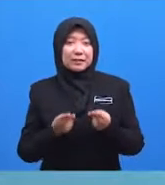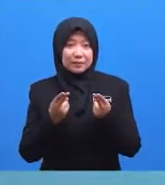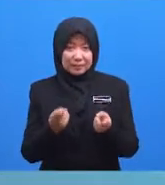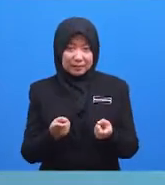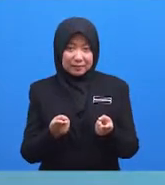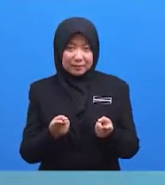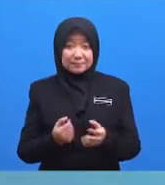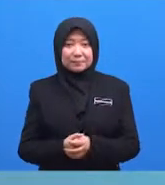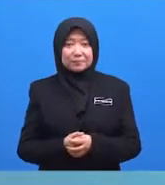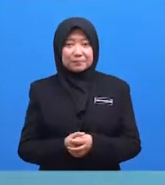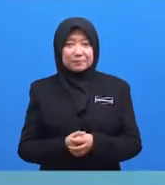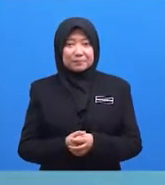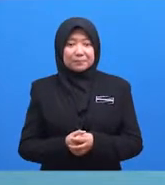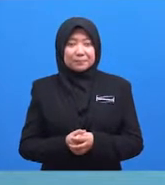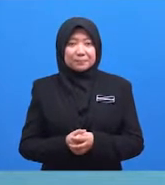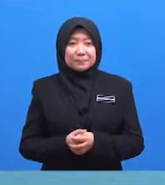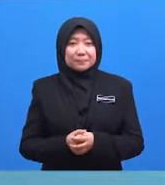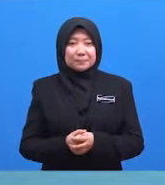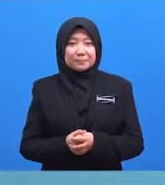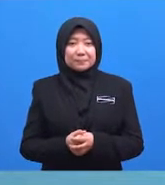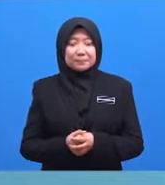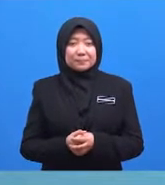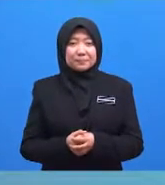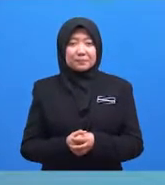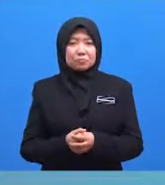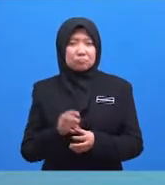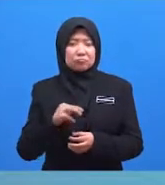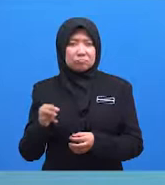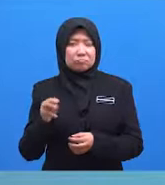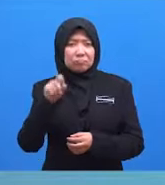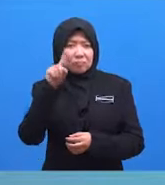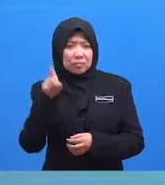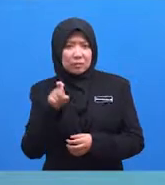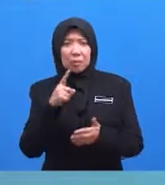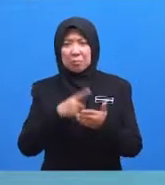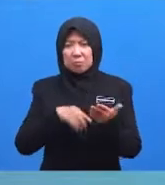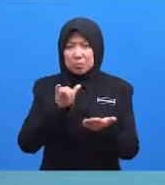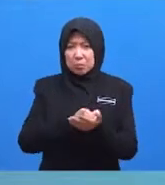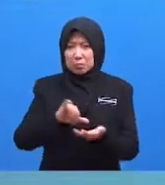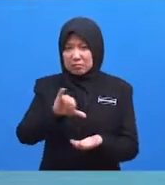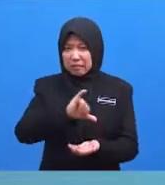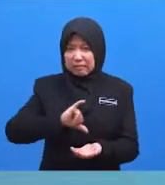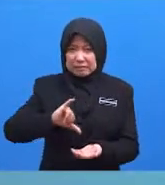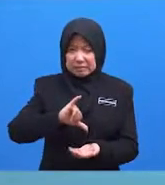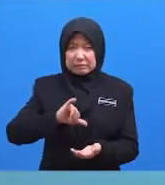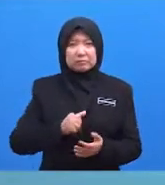hidangan. Baiklah, murid-murid. Mesti murid tertanya-tanya, apakah itu